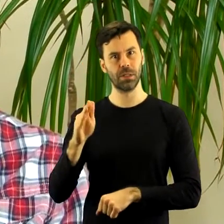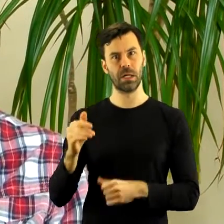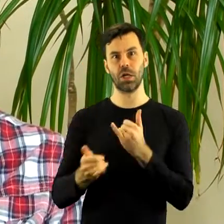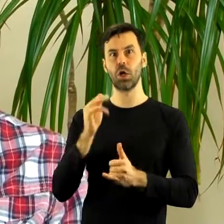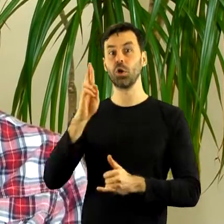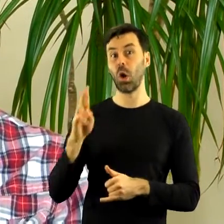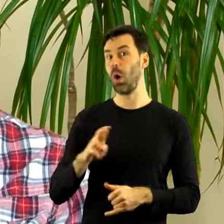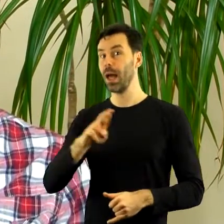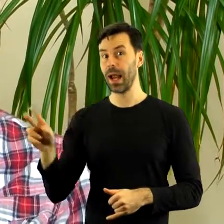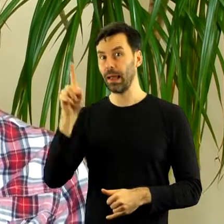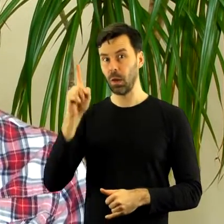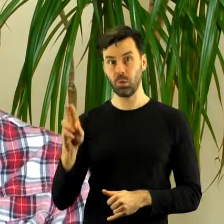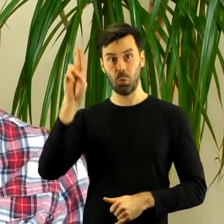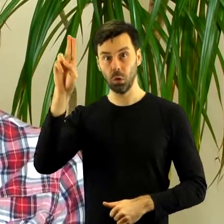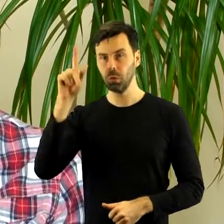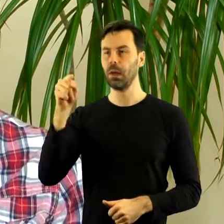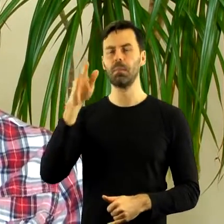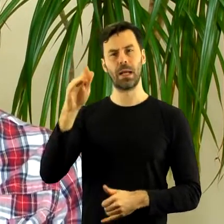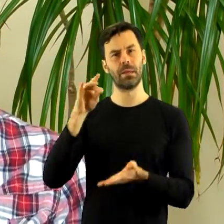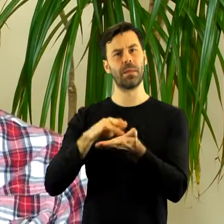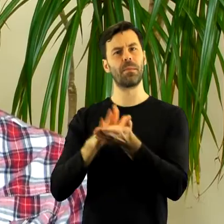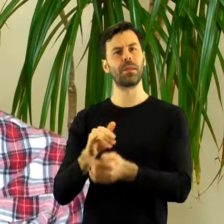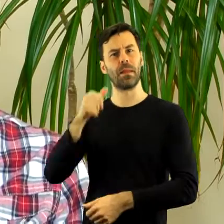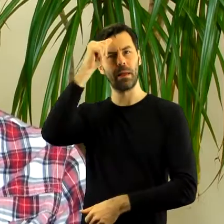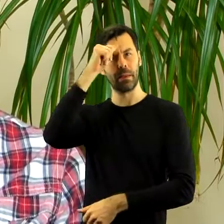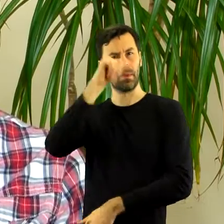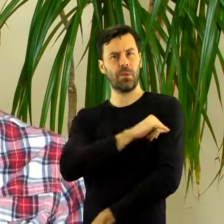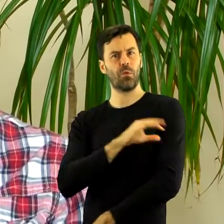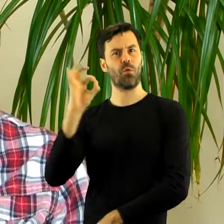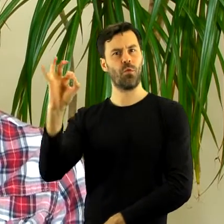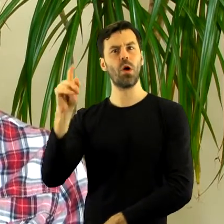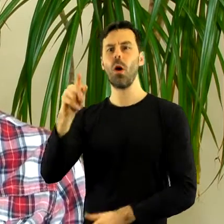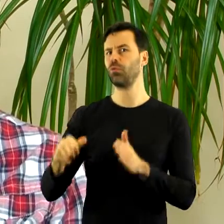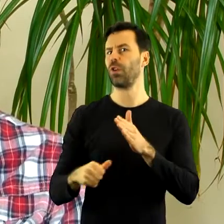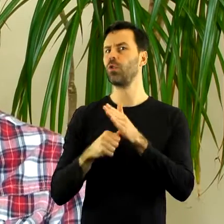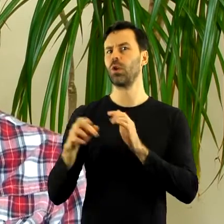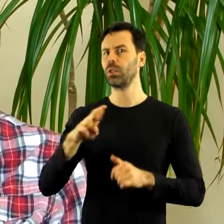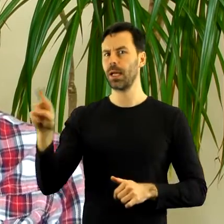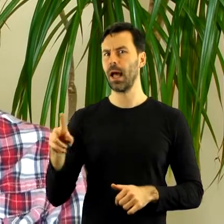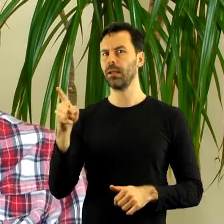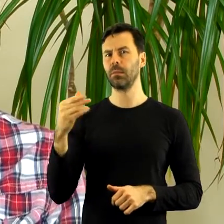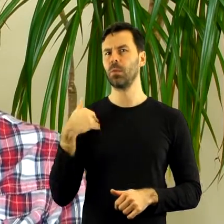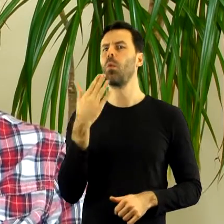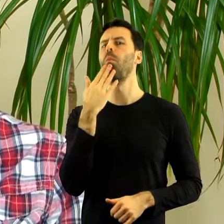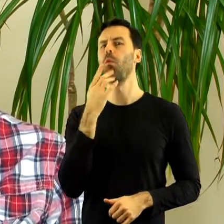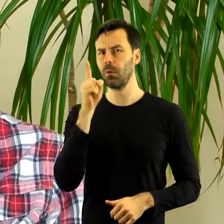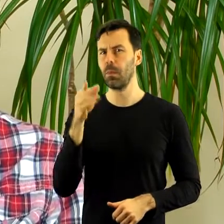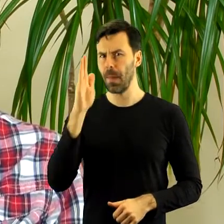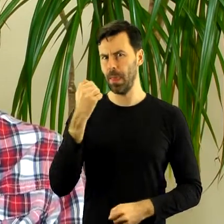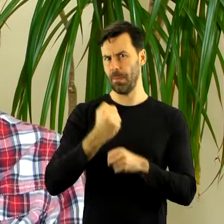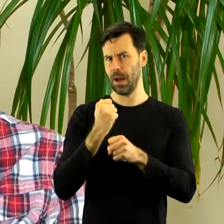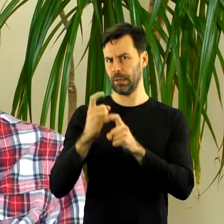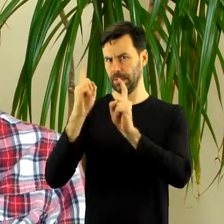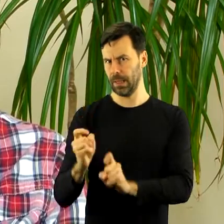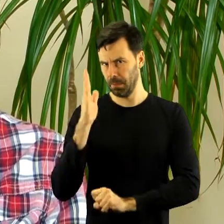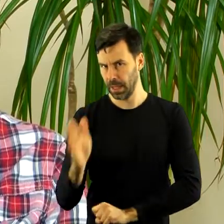będzie taka rejestracja, jak radni poszczególni głosują. Także to już przewodniczący rady mówił, że